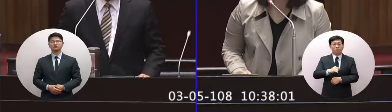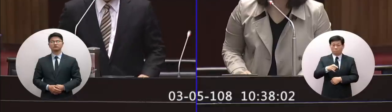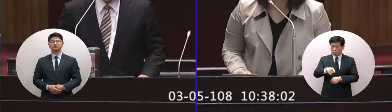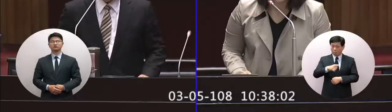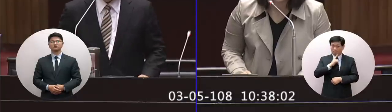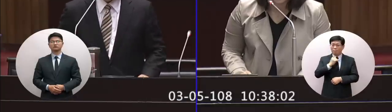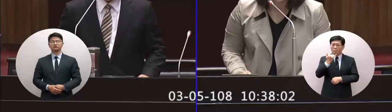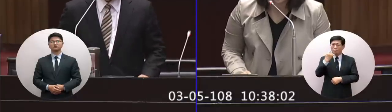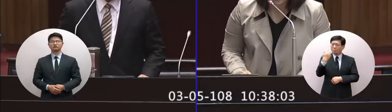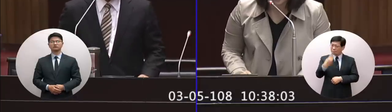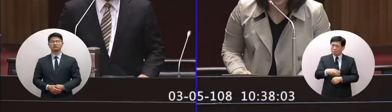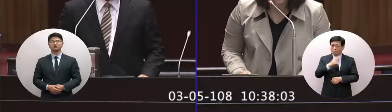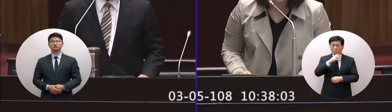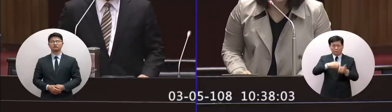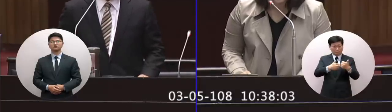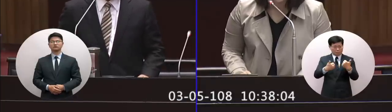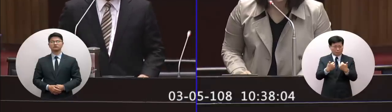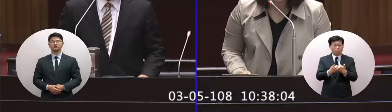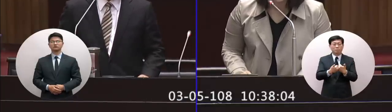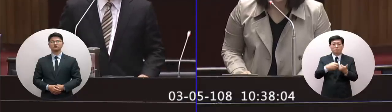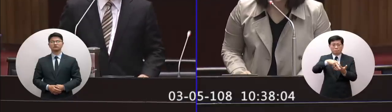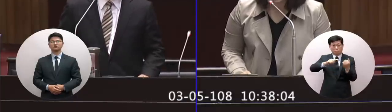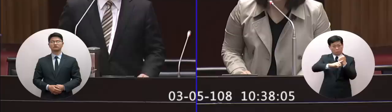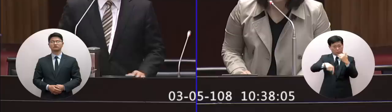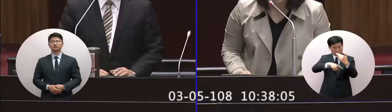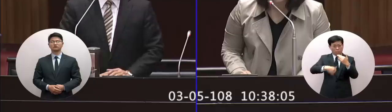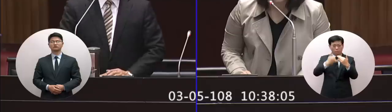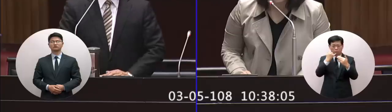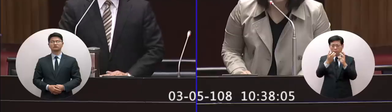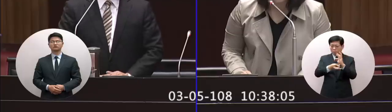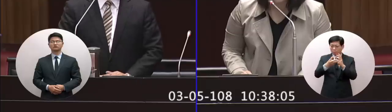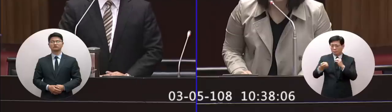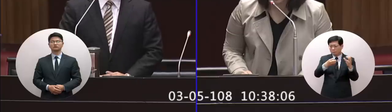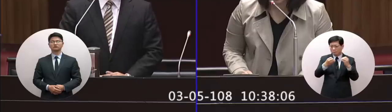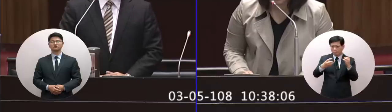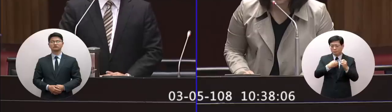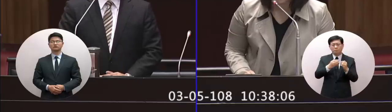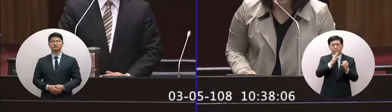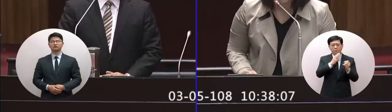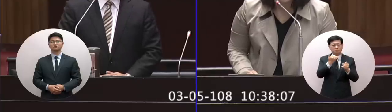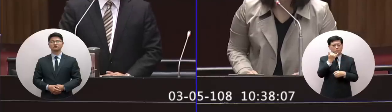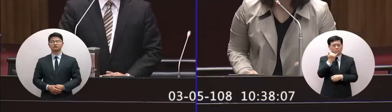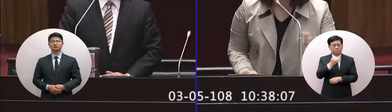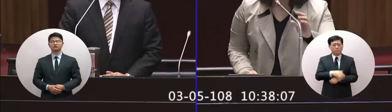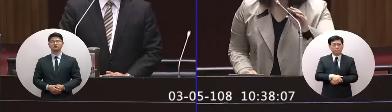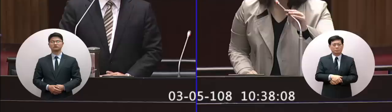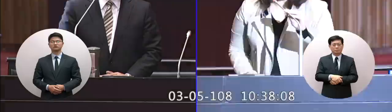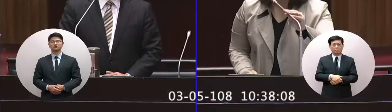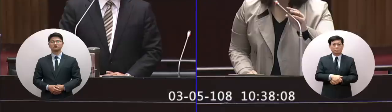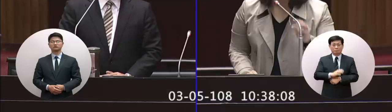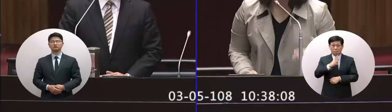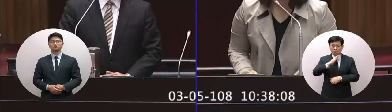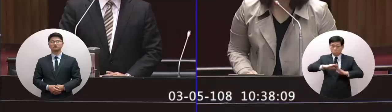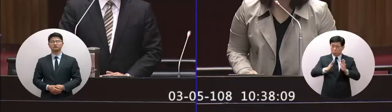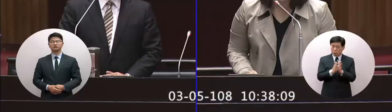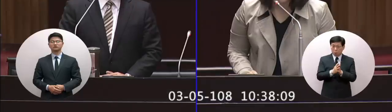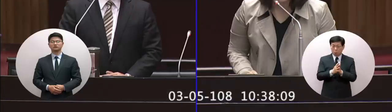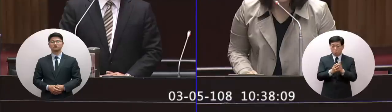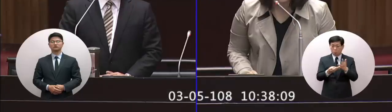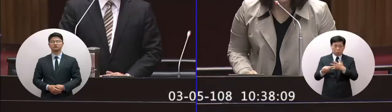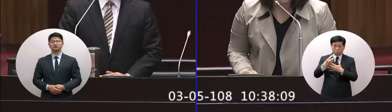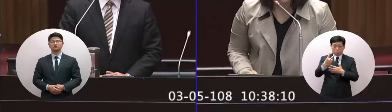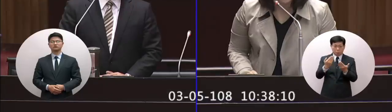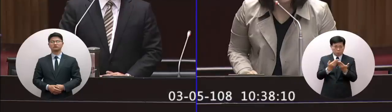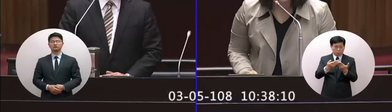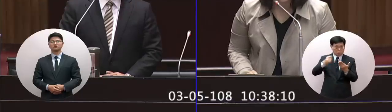其实这个东西是可以在委员会、立法院可以有好好讨论的这个理性空间哦。所以进覆二读的话，甚至可以